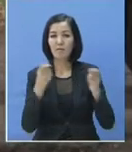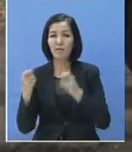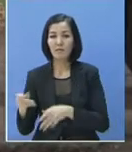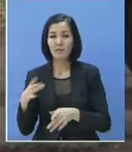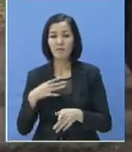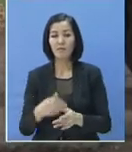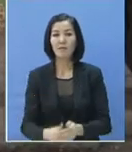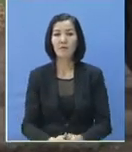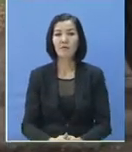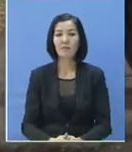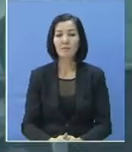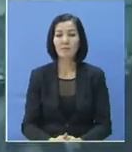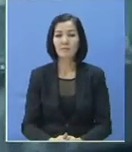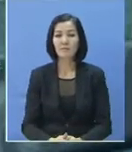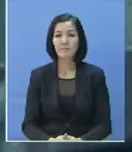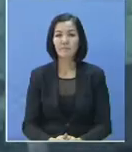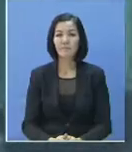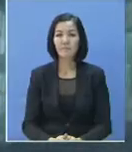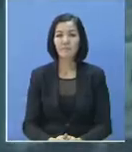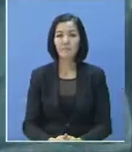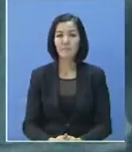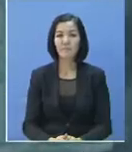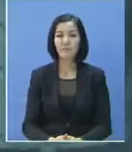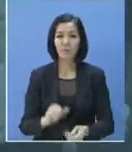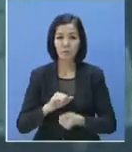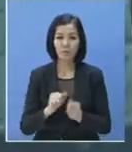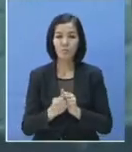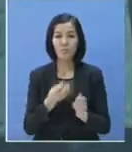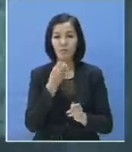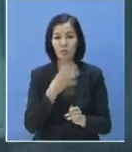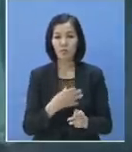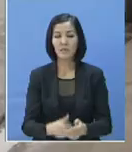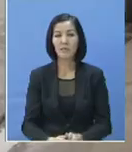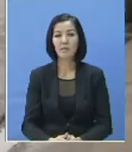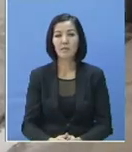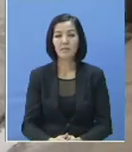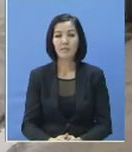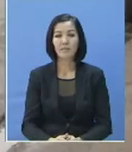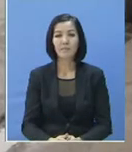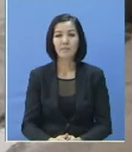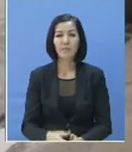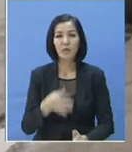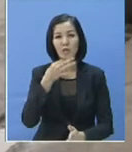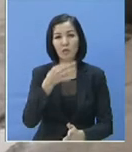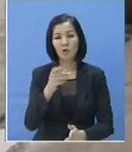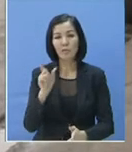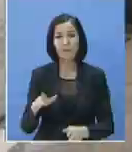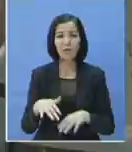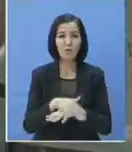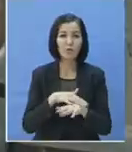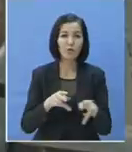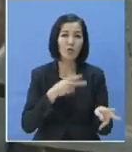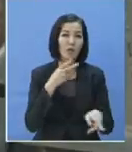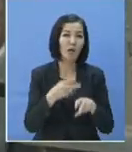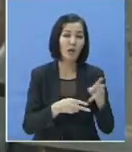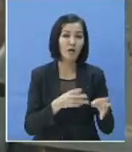көмір тұрмайды, бидақ сразу өткізді. Көмір жақсы екен? Көмір жақсы. Жауаптылар бұл мәселеге тұрғындар тараптан шағым